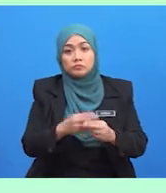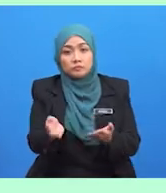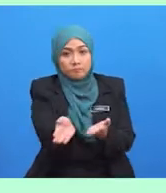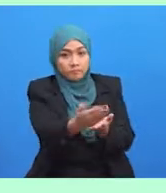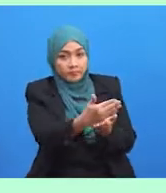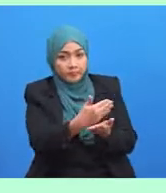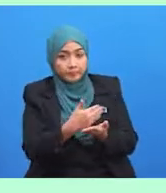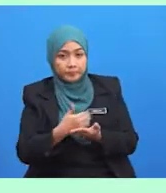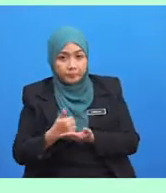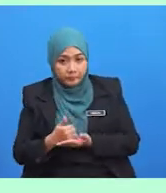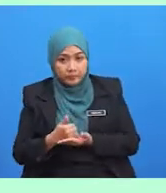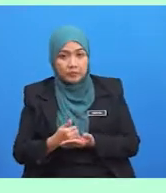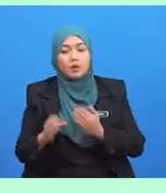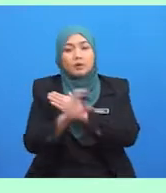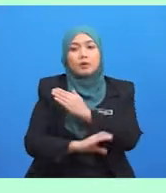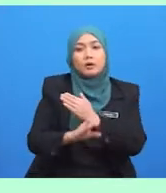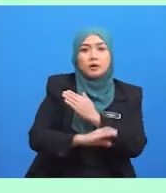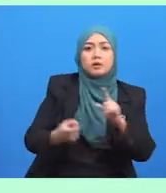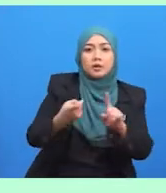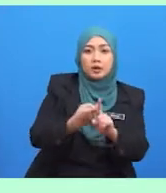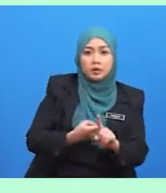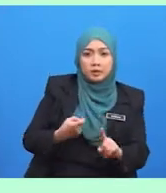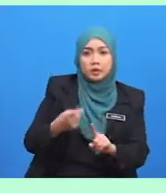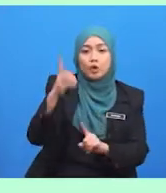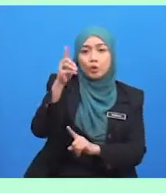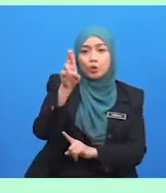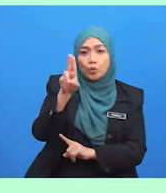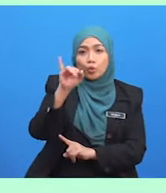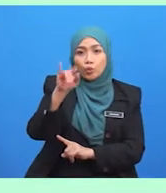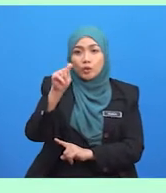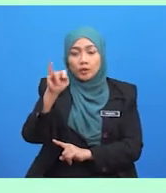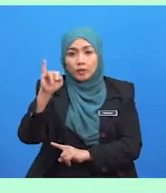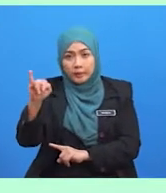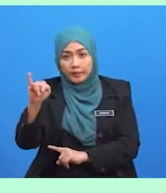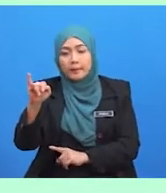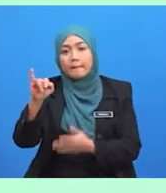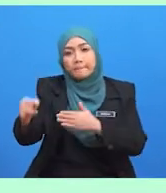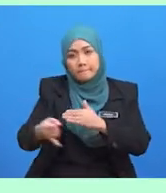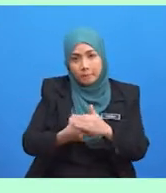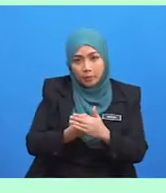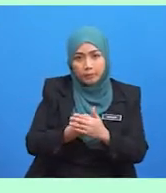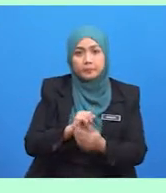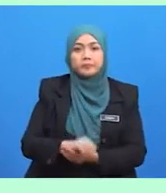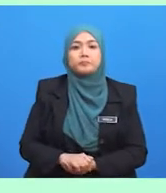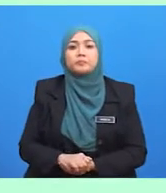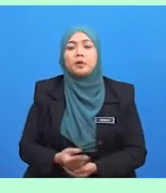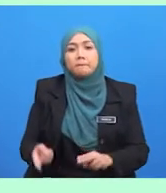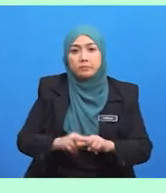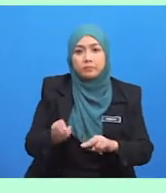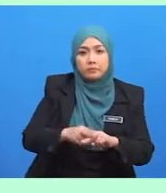melalui kutipan duty import. Ketiga, Sekatan ini akan